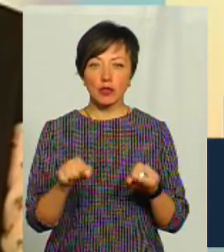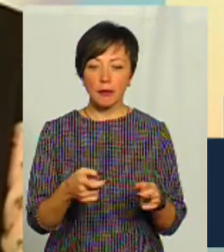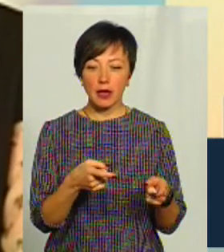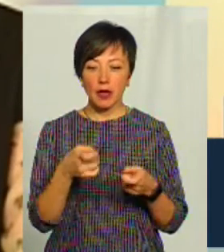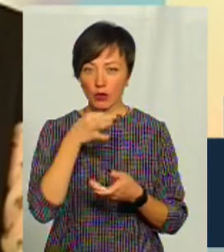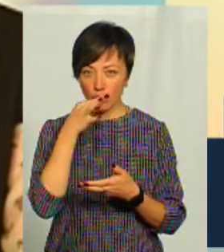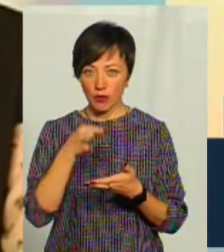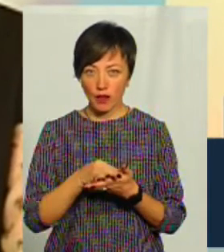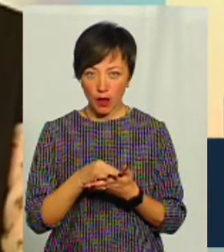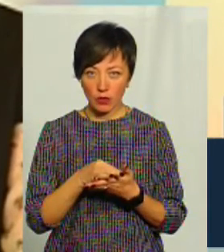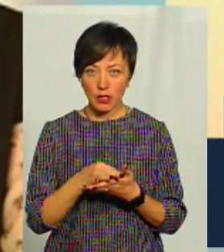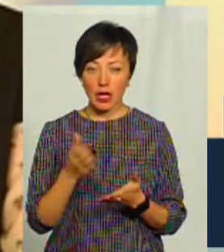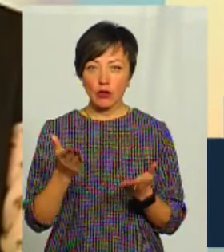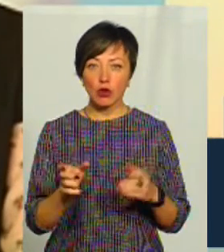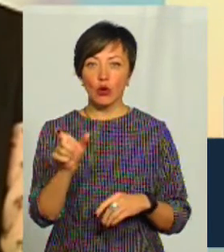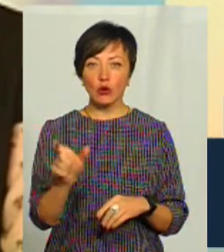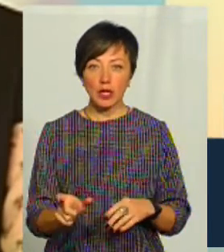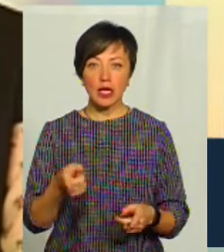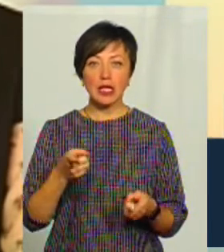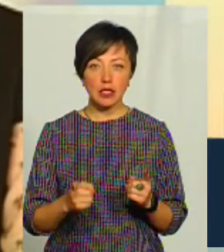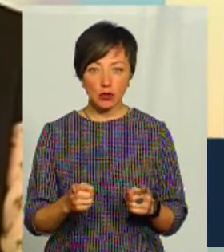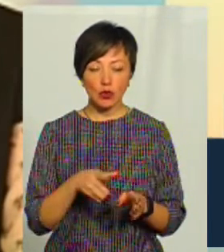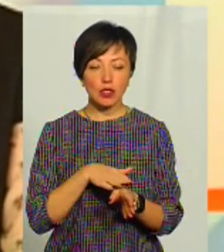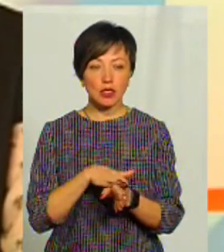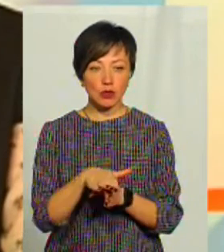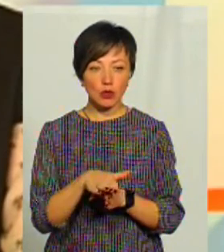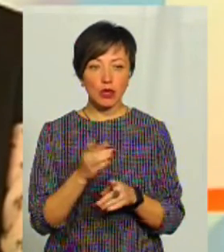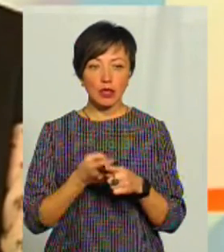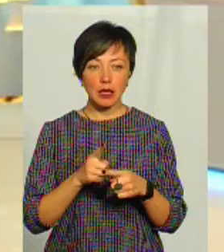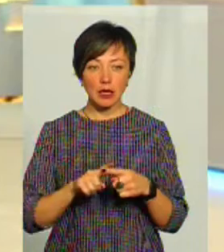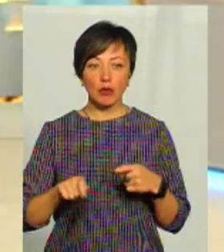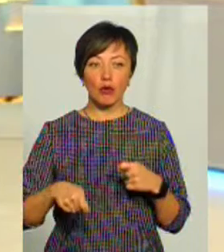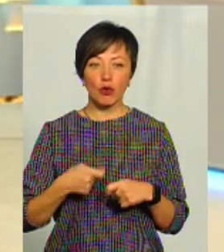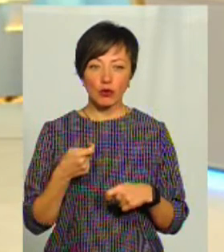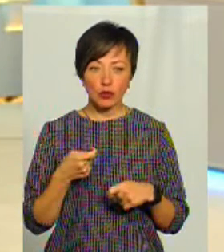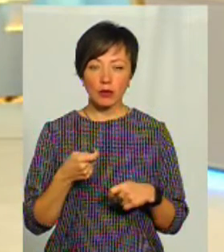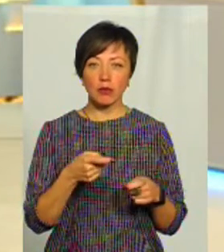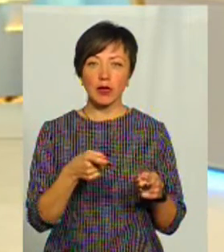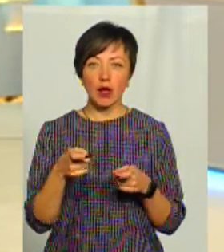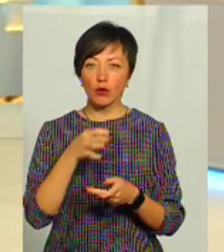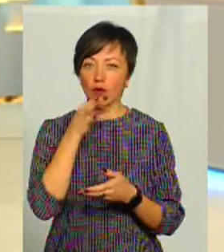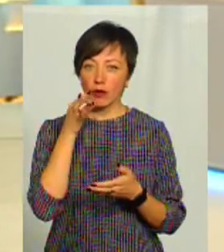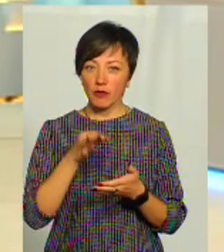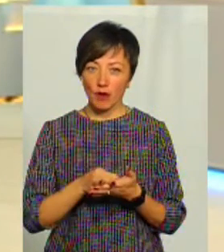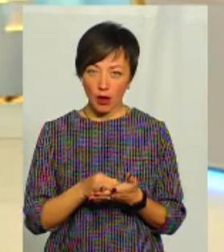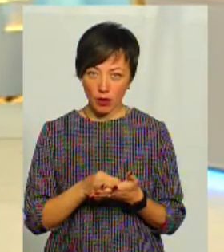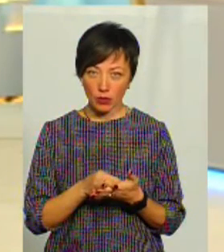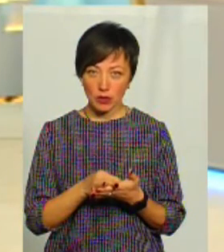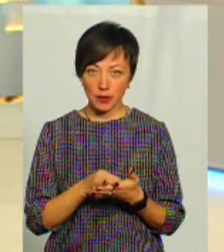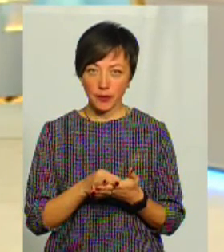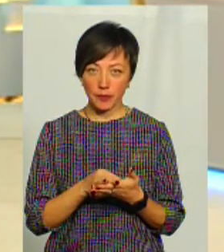до відповідальності, тобто якщо людина дійсно здійснює дане правопорушення, то притягується до